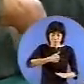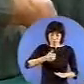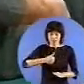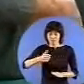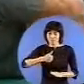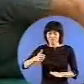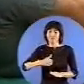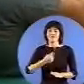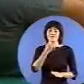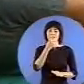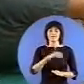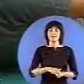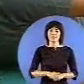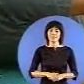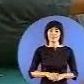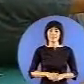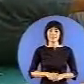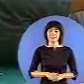ますよ。